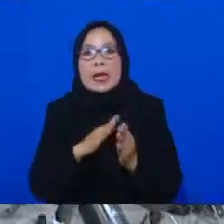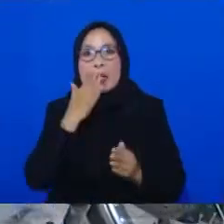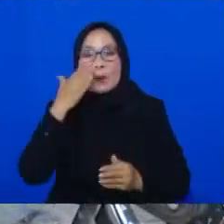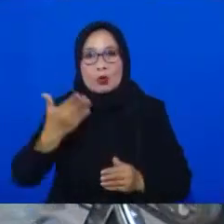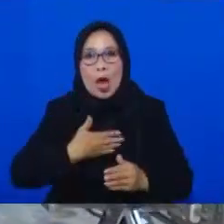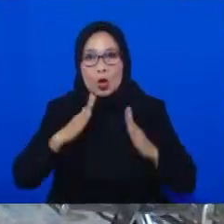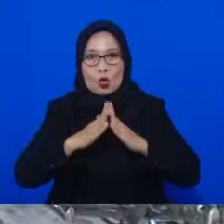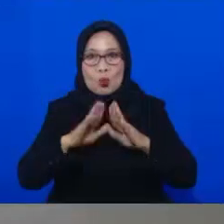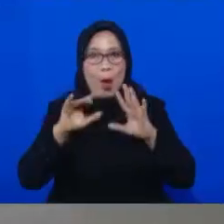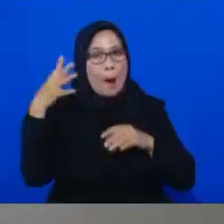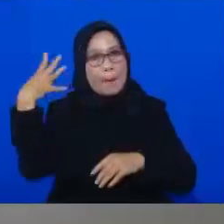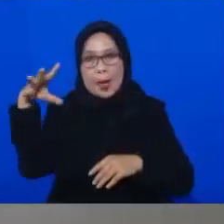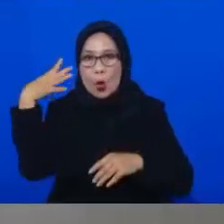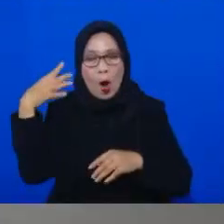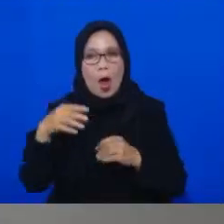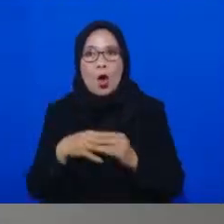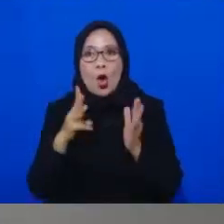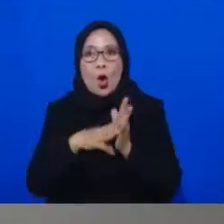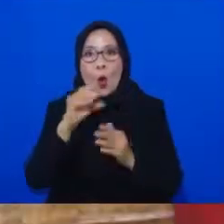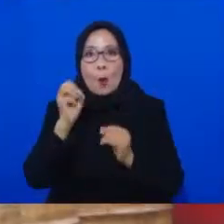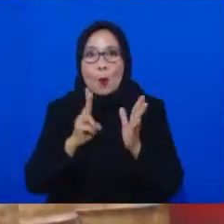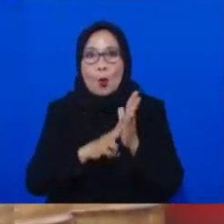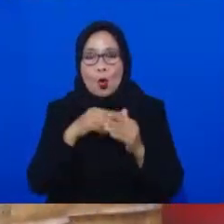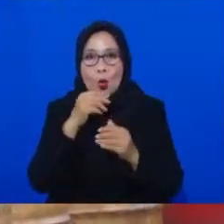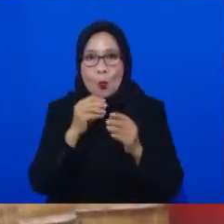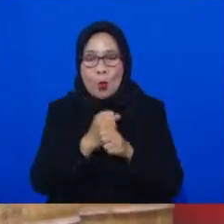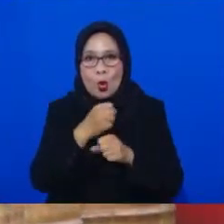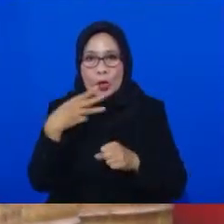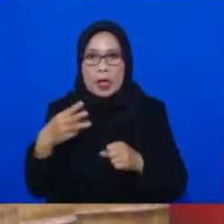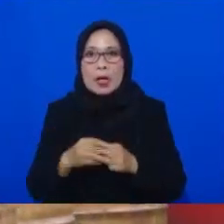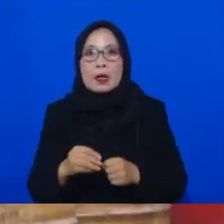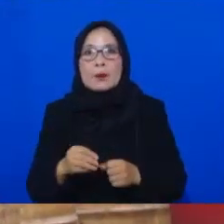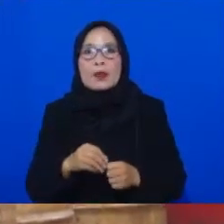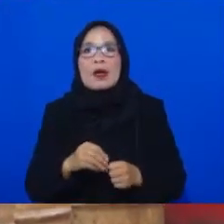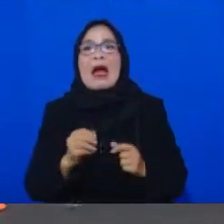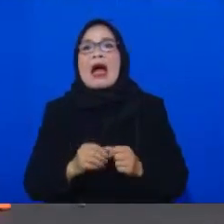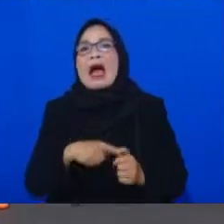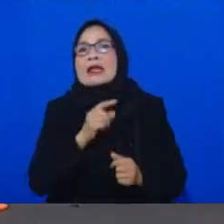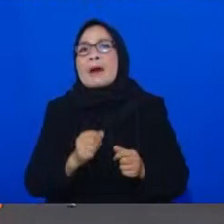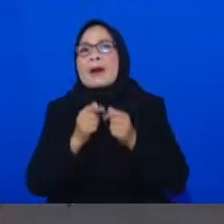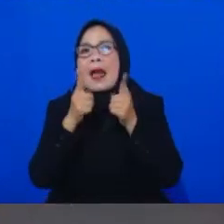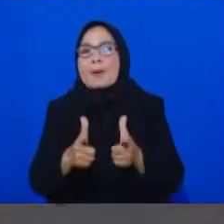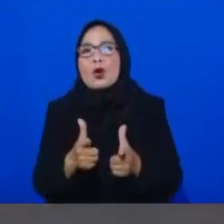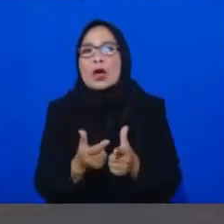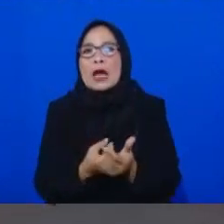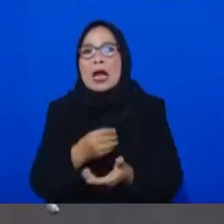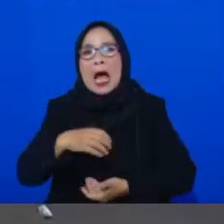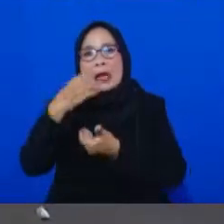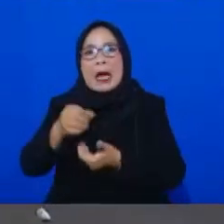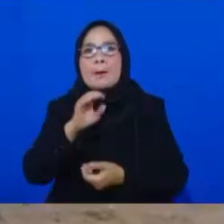mewah, moge dan gudang BBM itu, AKBP Akhirudin hanya melaporkan ke KPK, memiliki harta sebanyak